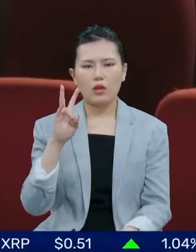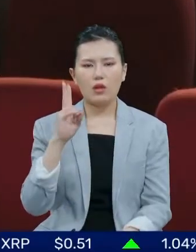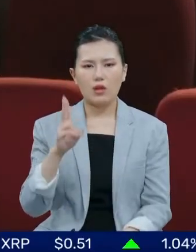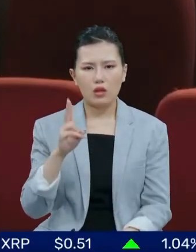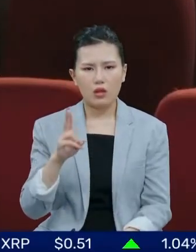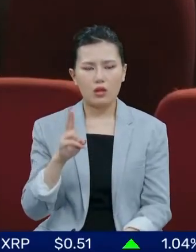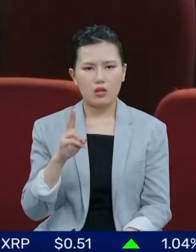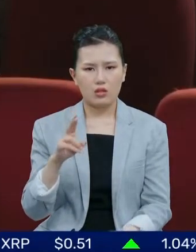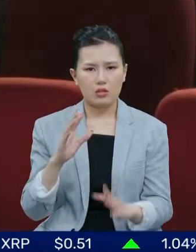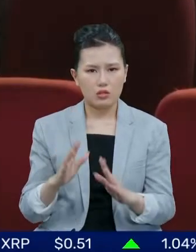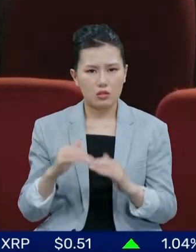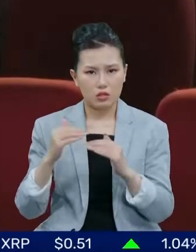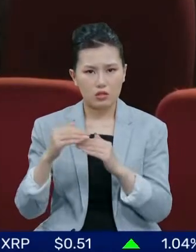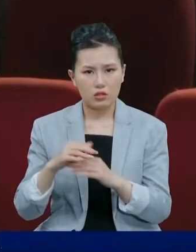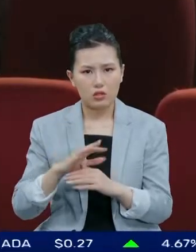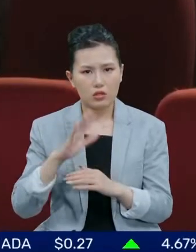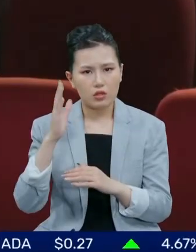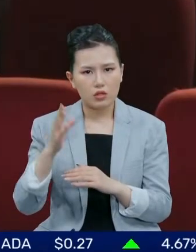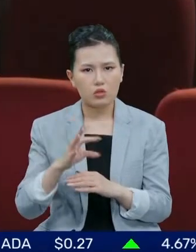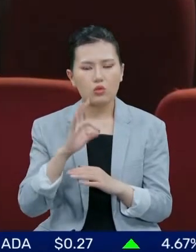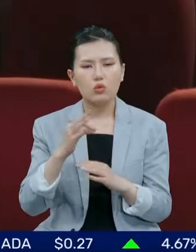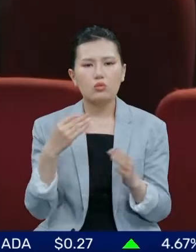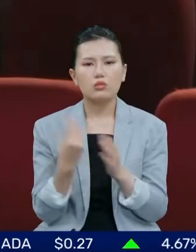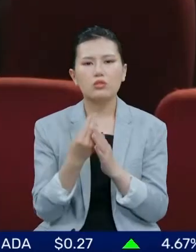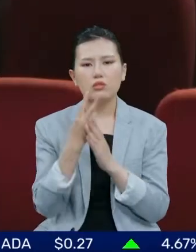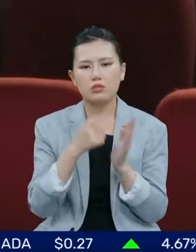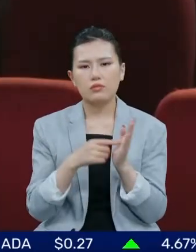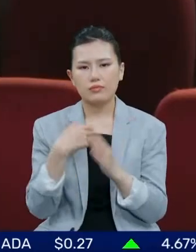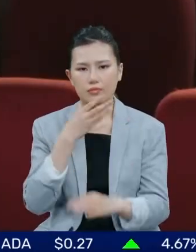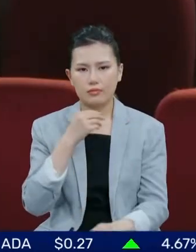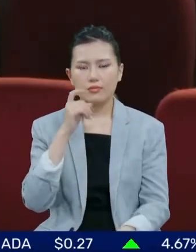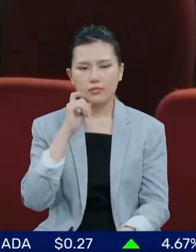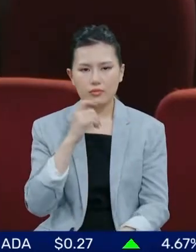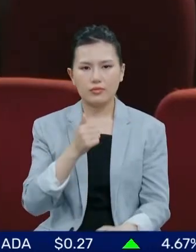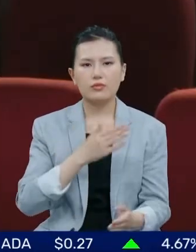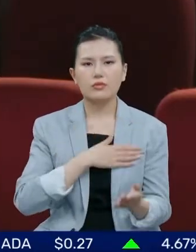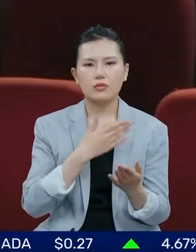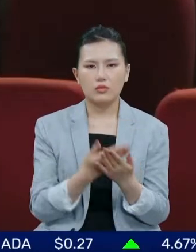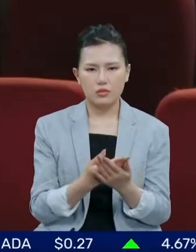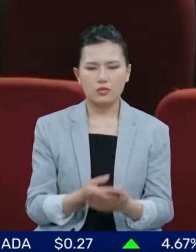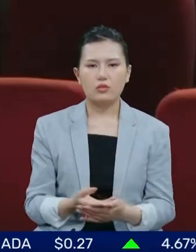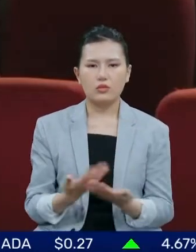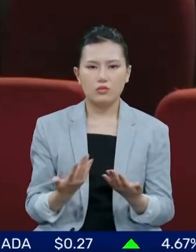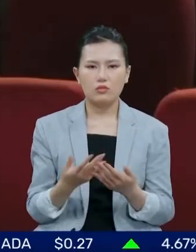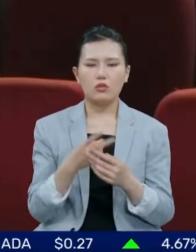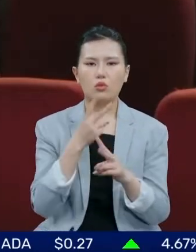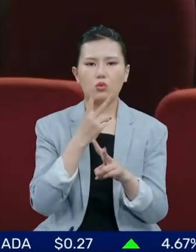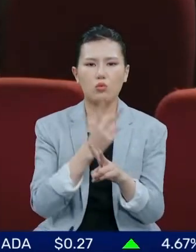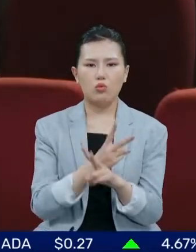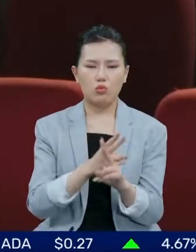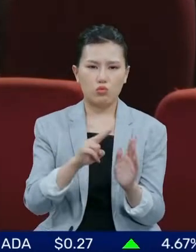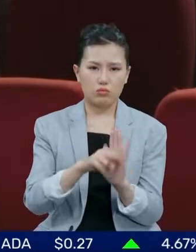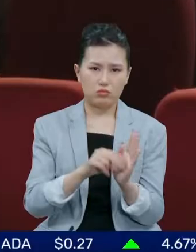зээлтэй холбоотой асуудлууд дээр юм жишг болосоо гэж бодож байна. За баярлалаа. Тийм болохоор хууль журмынхан дагуу эрхэм шүүгчд